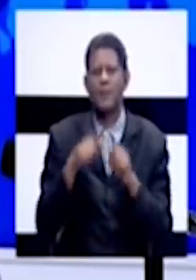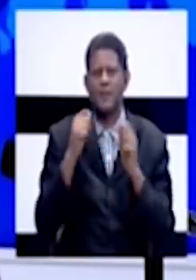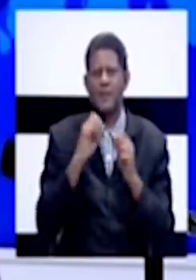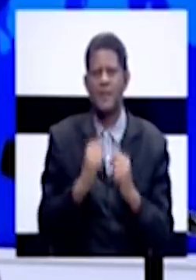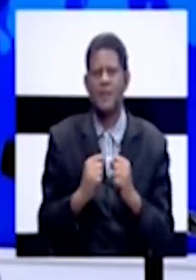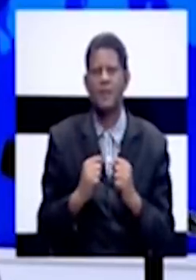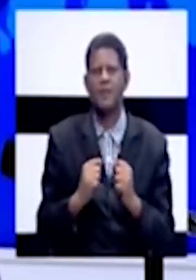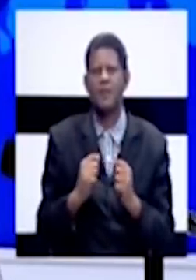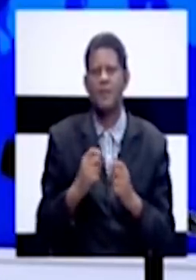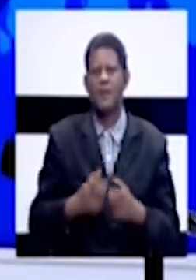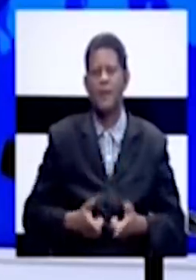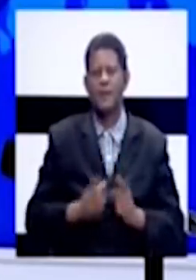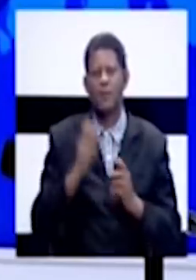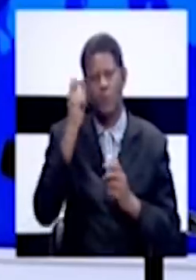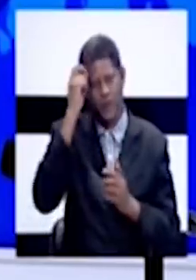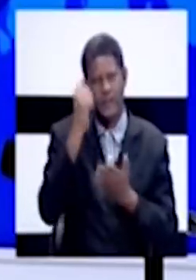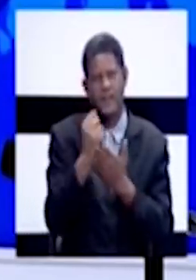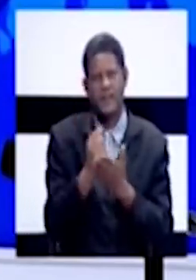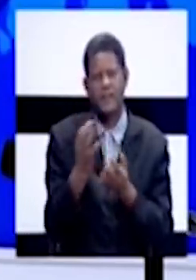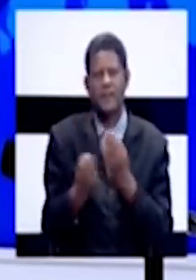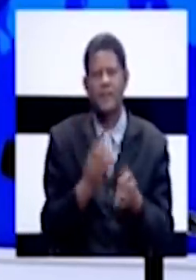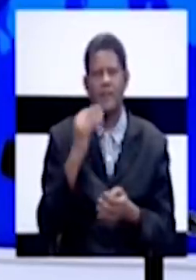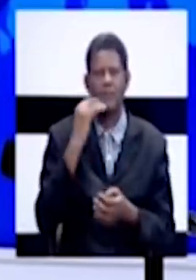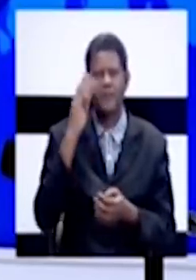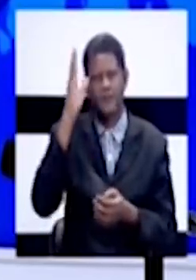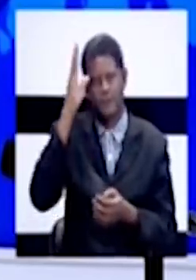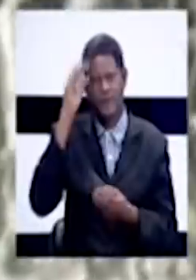ነበርቲ ወረዳ እንደርታ ገሊፆም ምዕራፍ ገብረ መስቀል ተወሳኺ ኣለዋ